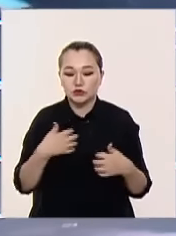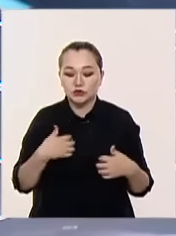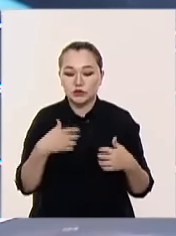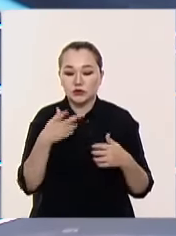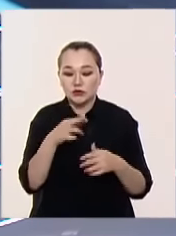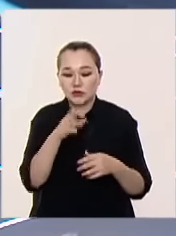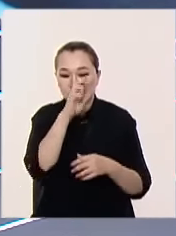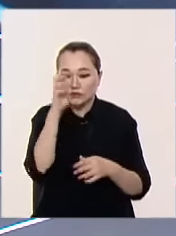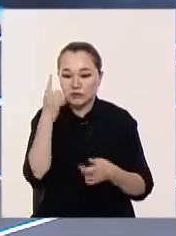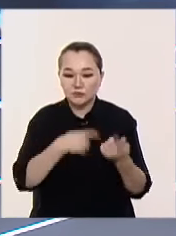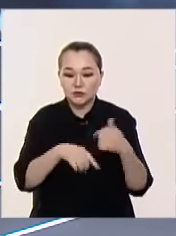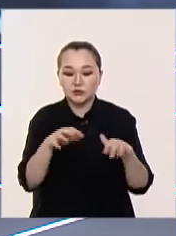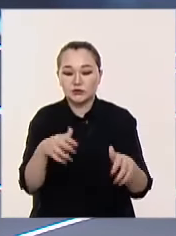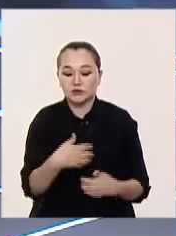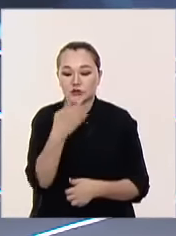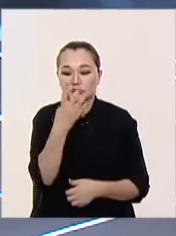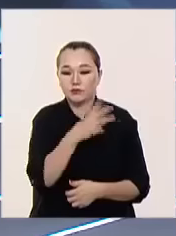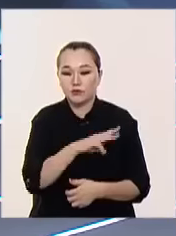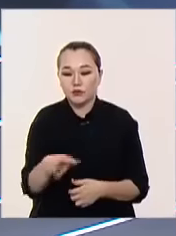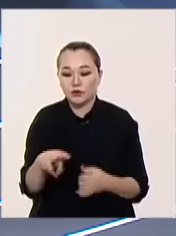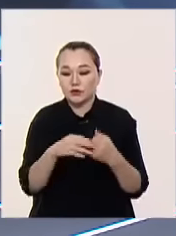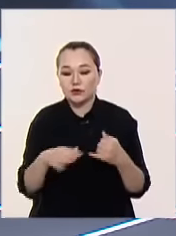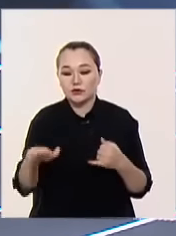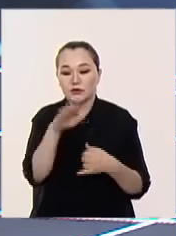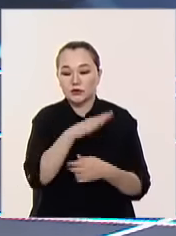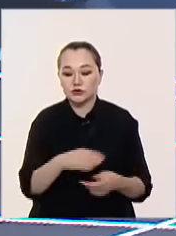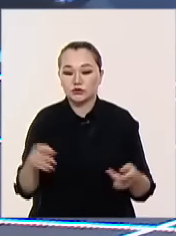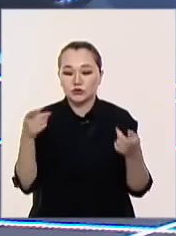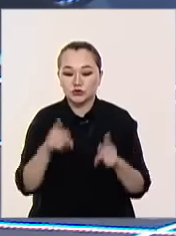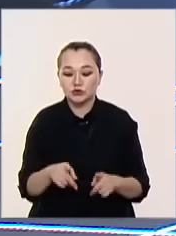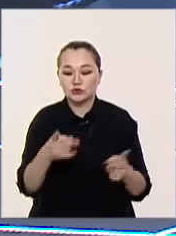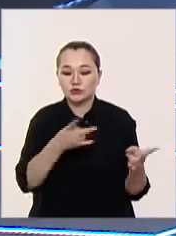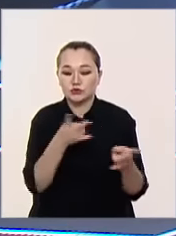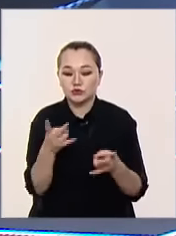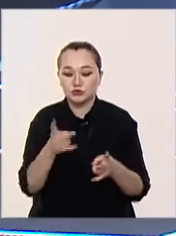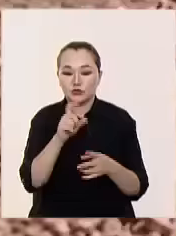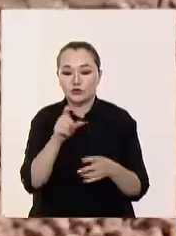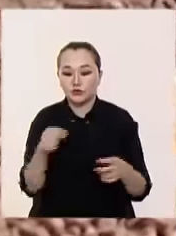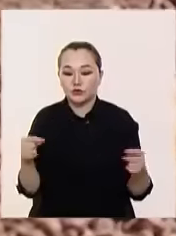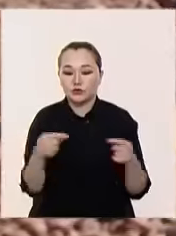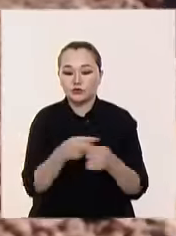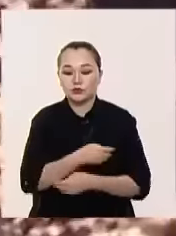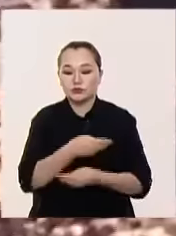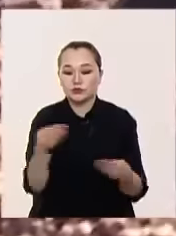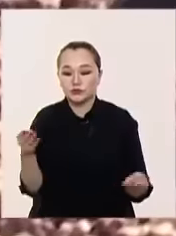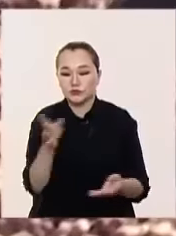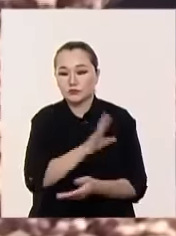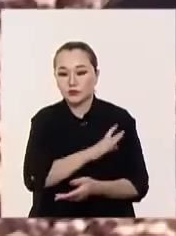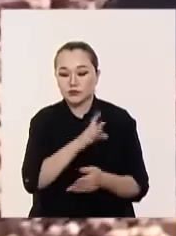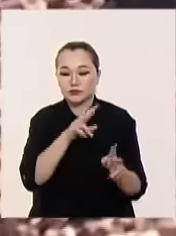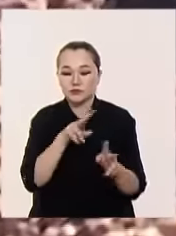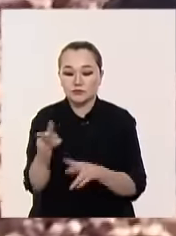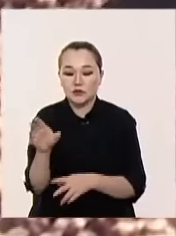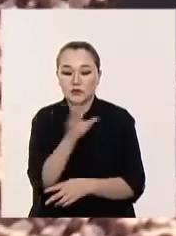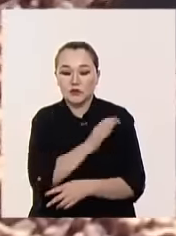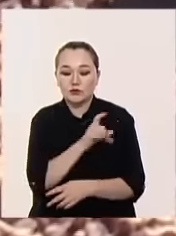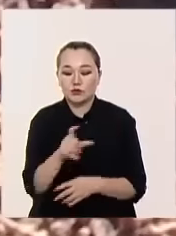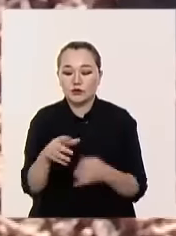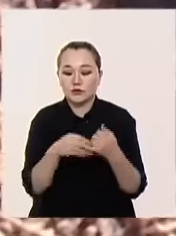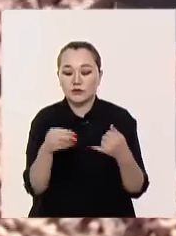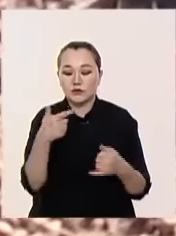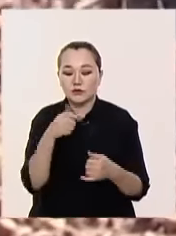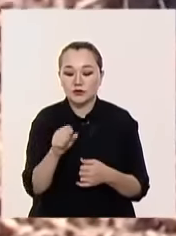меншігіне қайтарған. Ал 4 миллион гектар алқап шын мұқтаждарға үлестіріліпті. Қадағалаушы орган өкілдері бай бағландардың